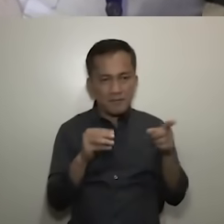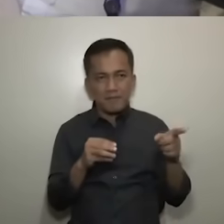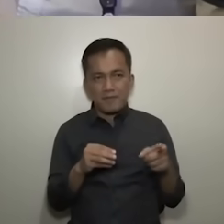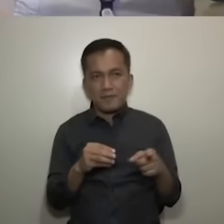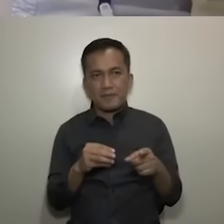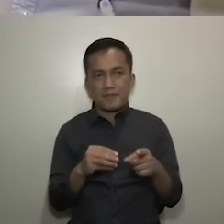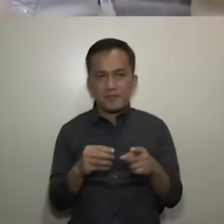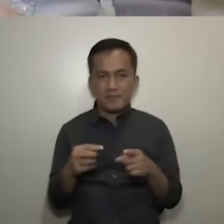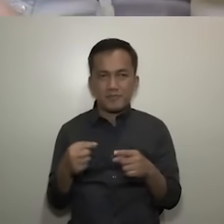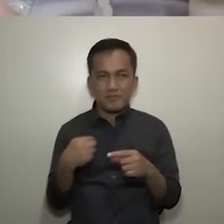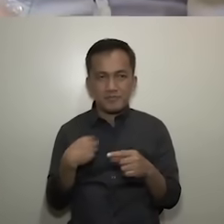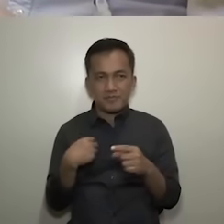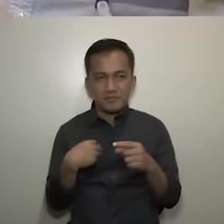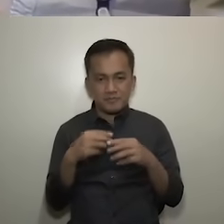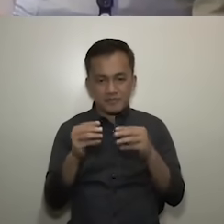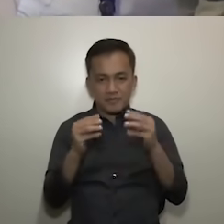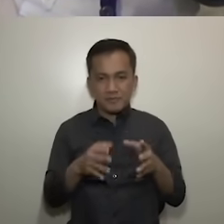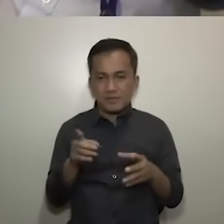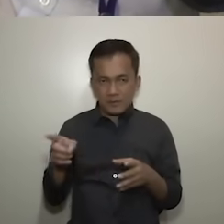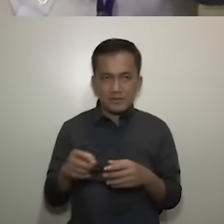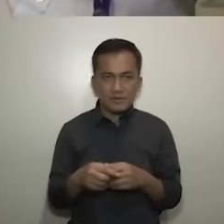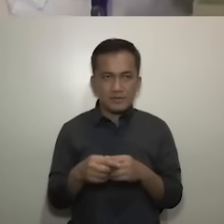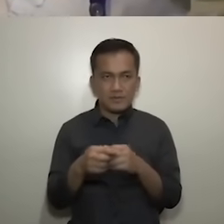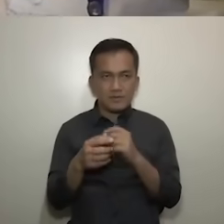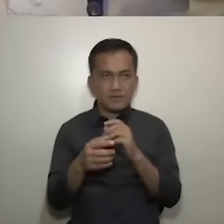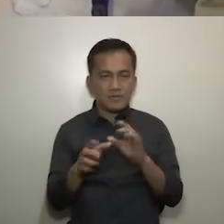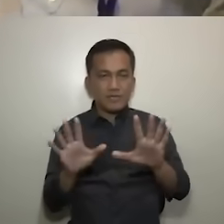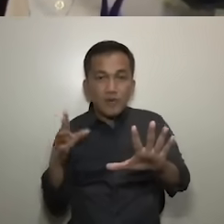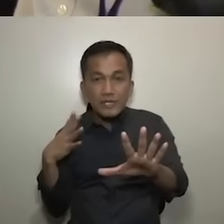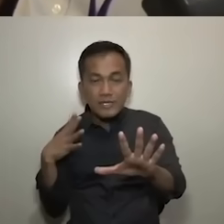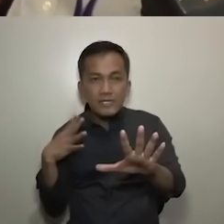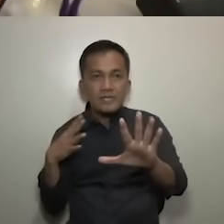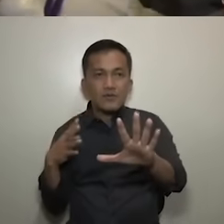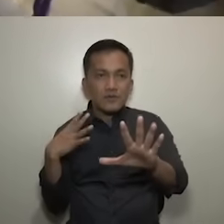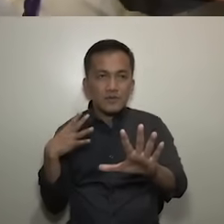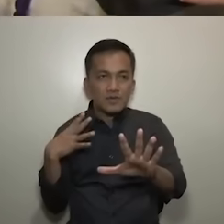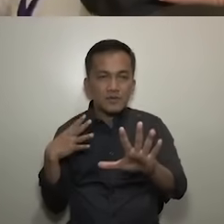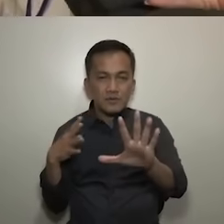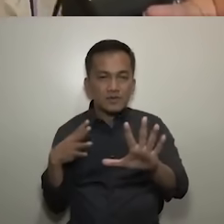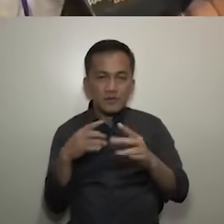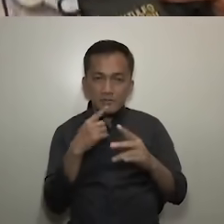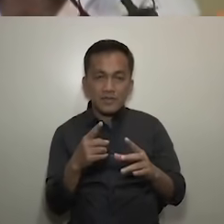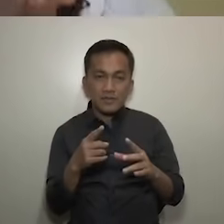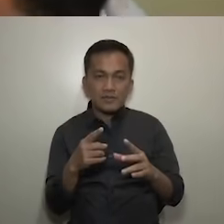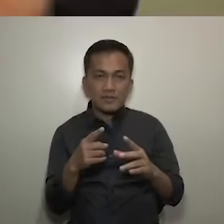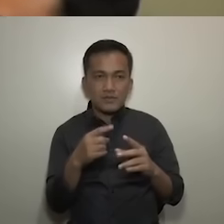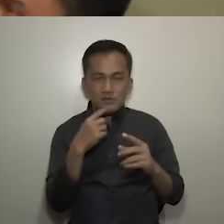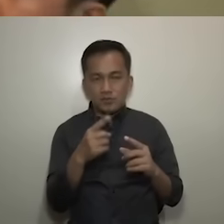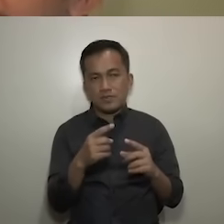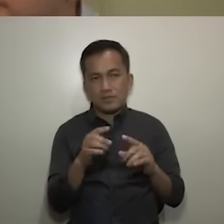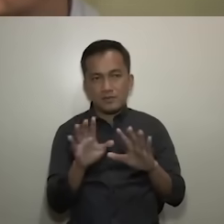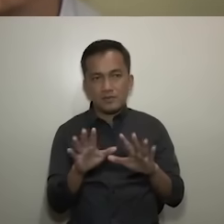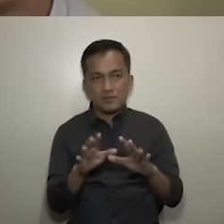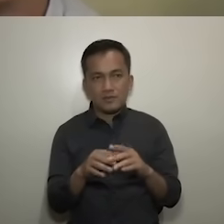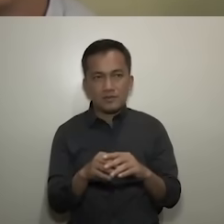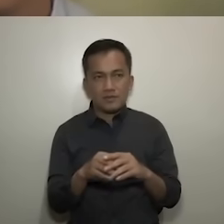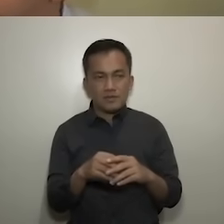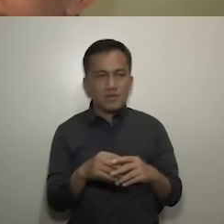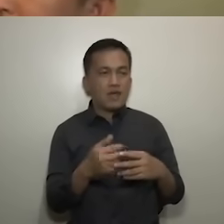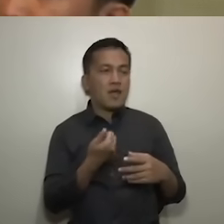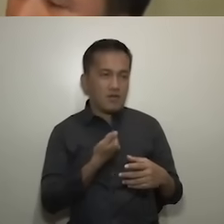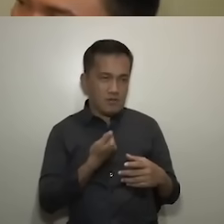manager po ako doon. Manager ko po siya. Technician lang po ako doon. Sandali, patapos natin. Ako, kasi may allegation kasi na sa Apple. Ako na lang po